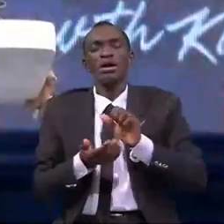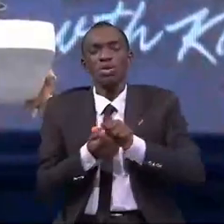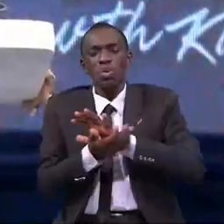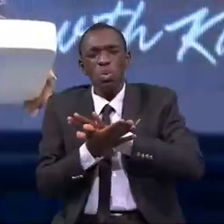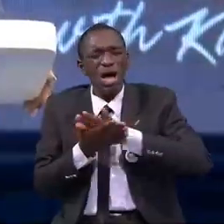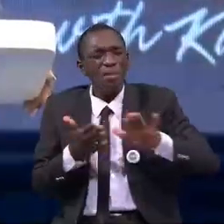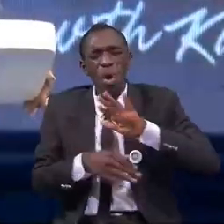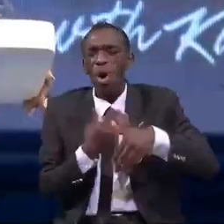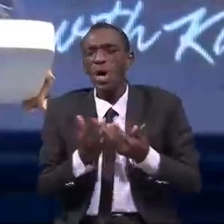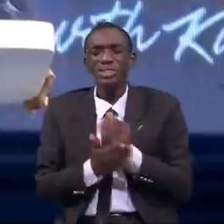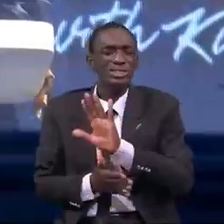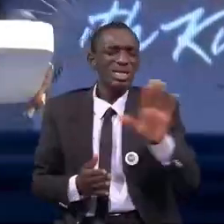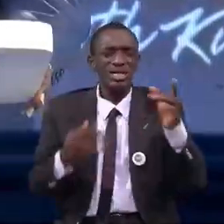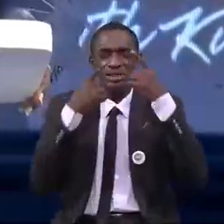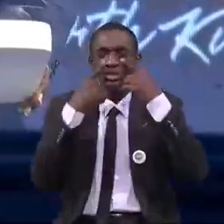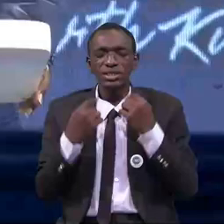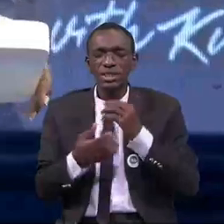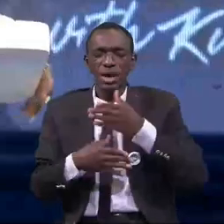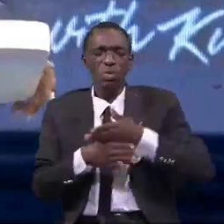et suis le